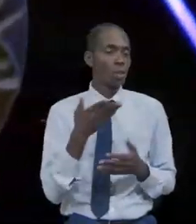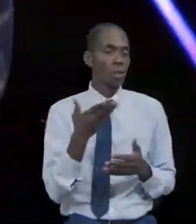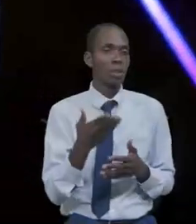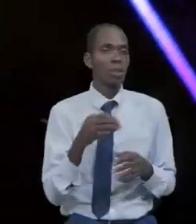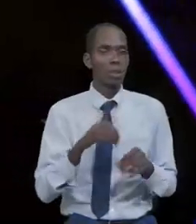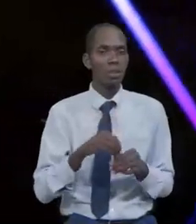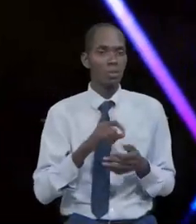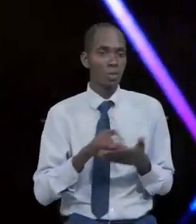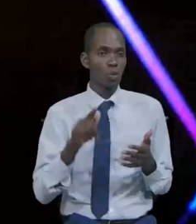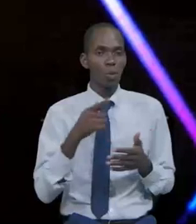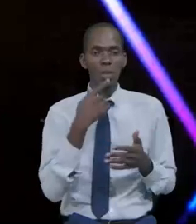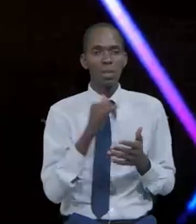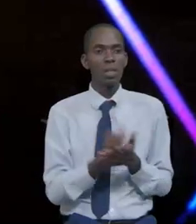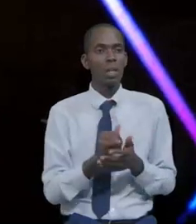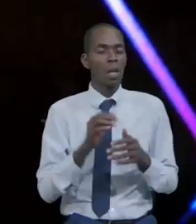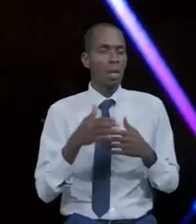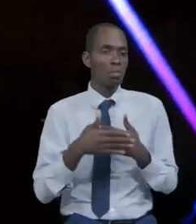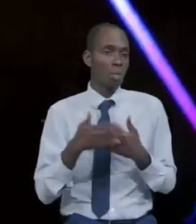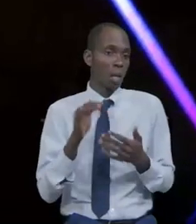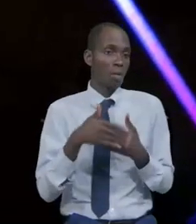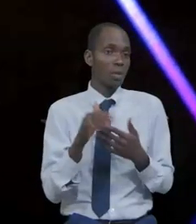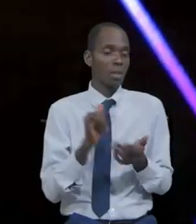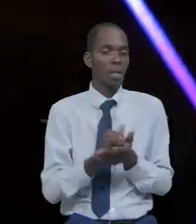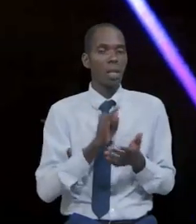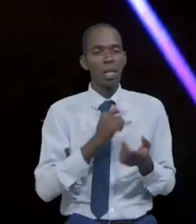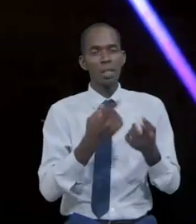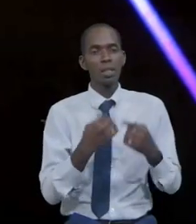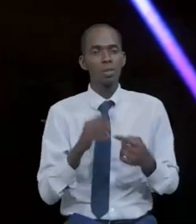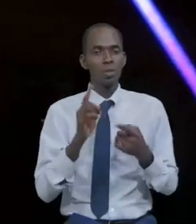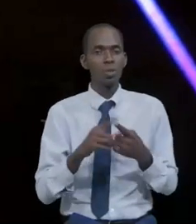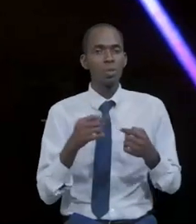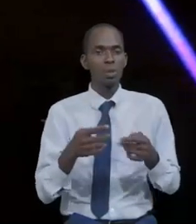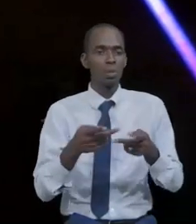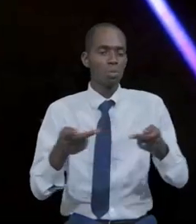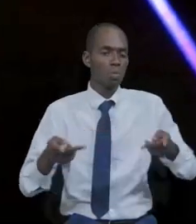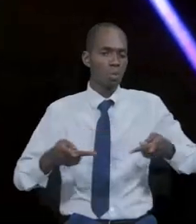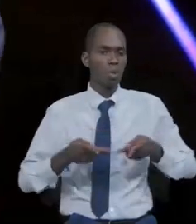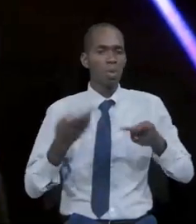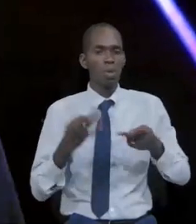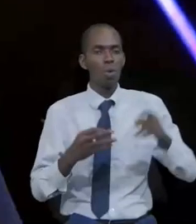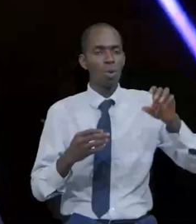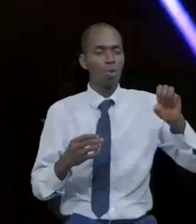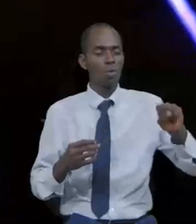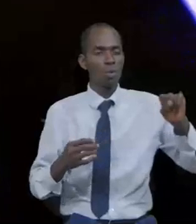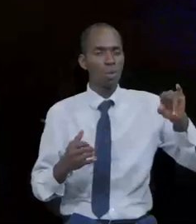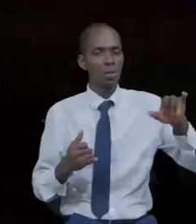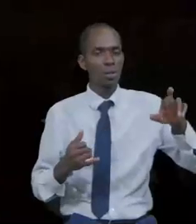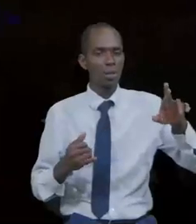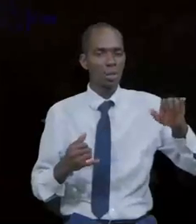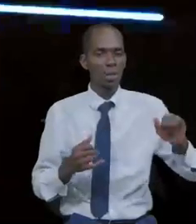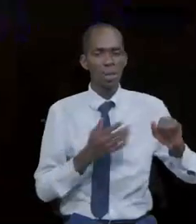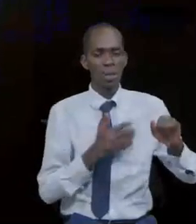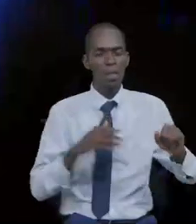j'allais ensuite dans les contrées de la Syrie et de la Cilicie. Qu'est-ce que j'ai amené là-bas? La même